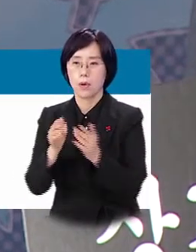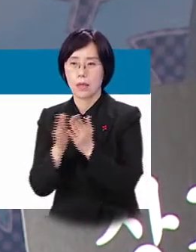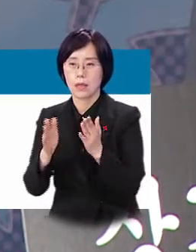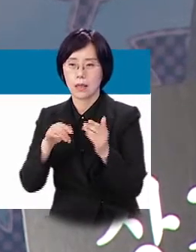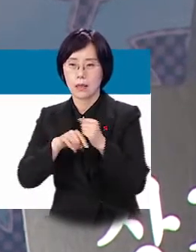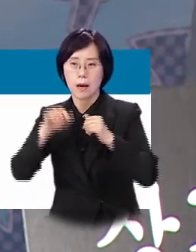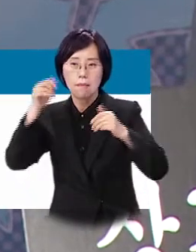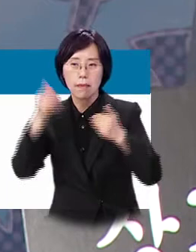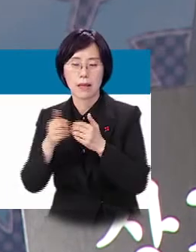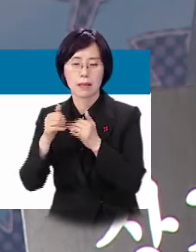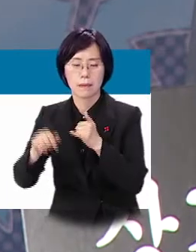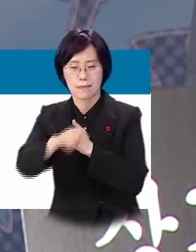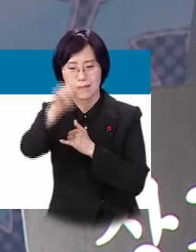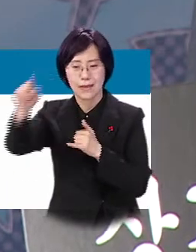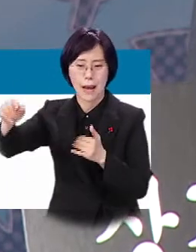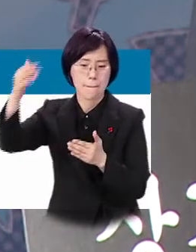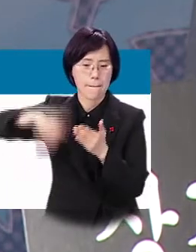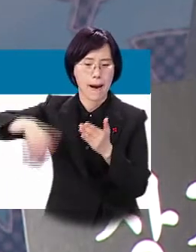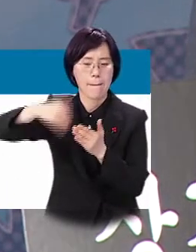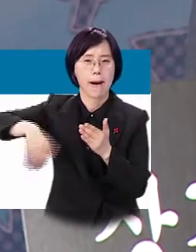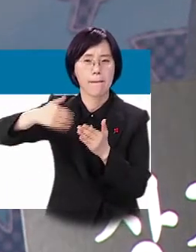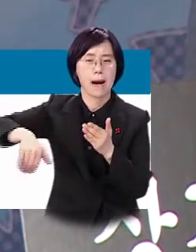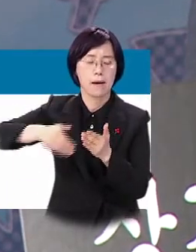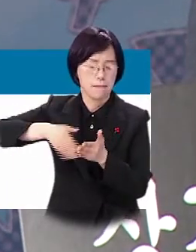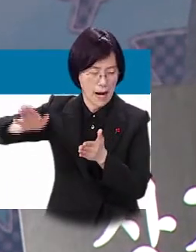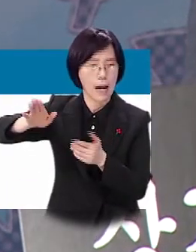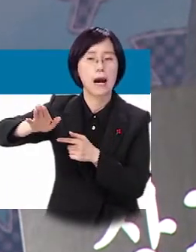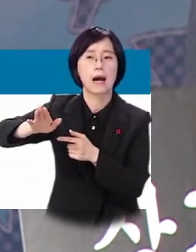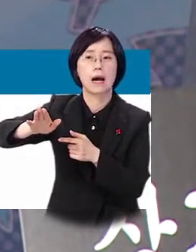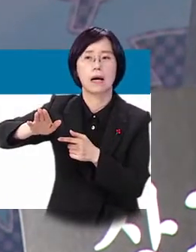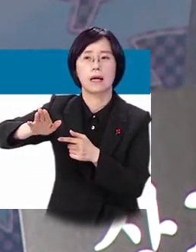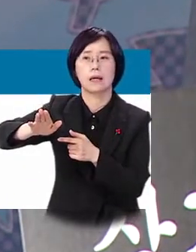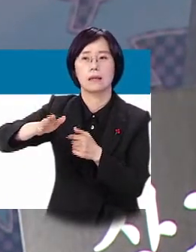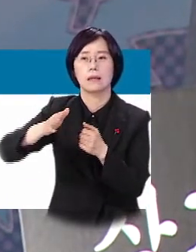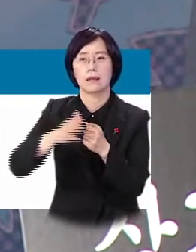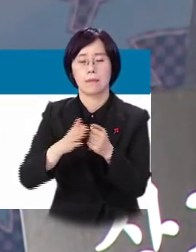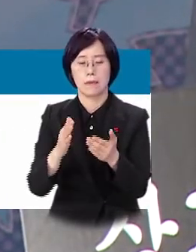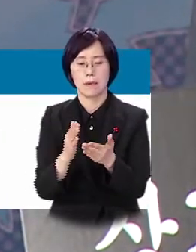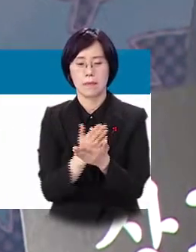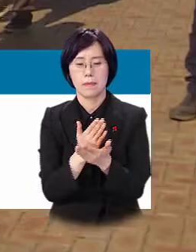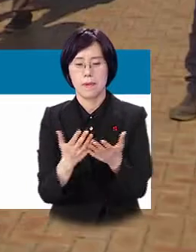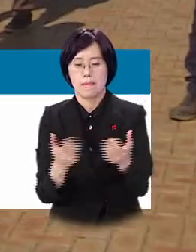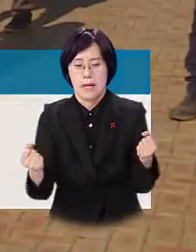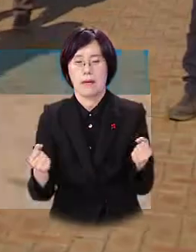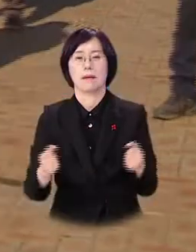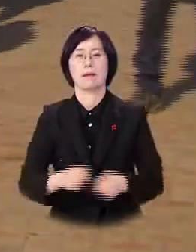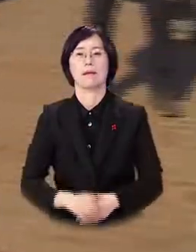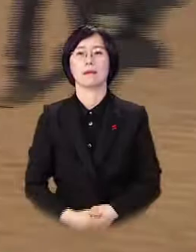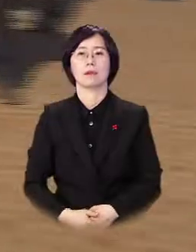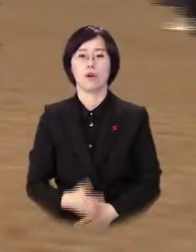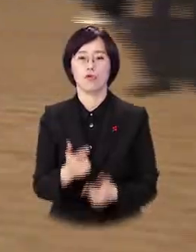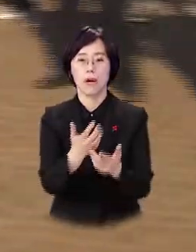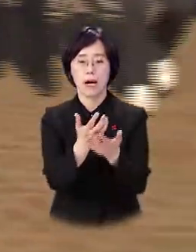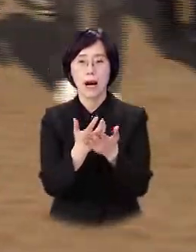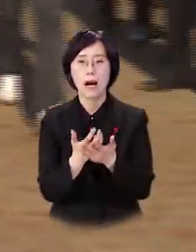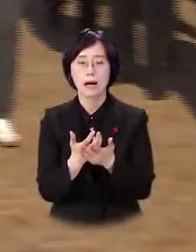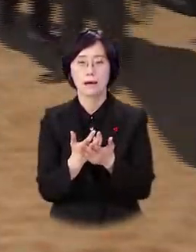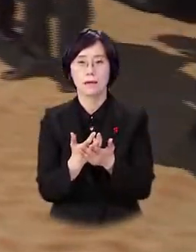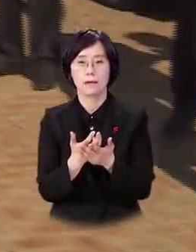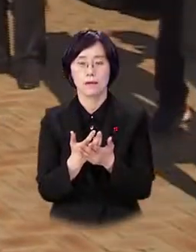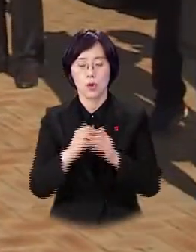뜻과 반대되는 자들을 철저히 배척하며 주민 편가르기를 해왔다. 중재안을 큰